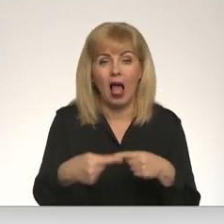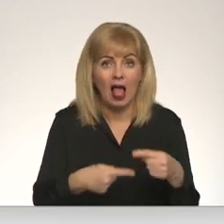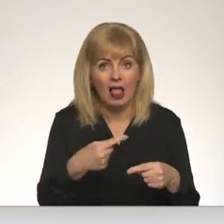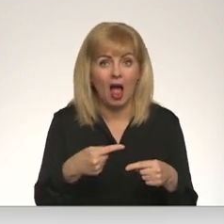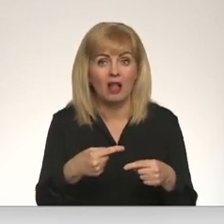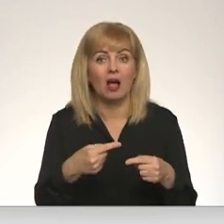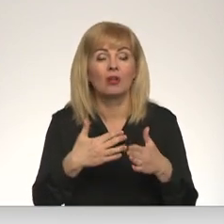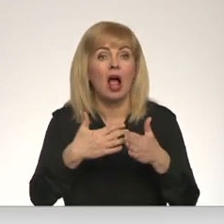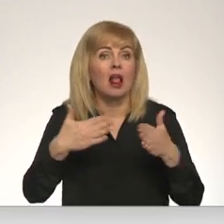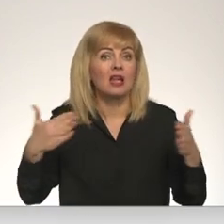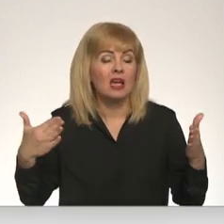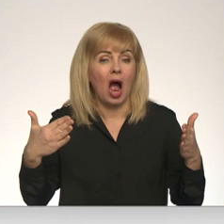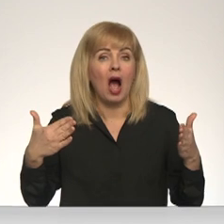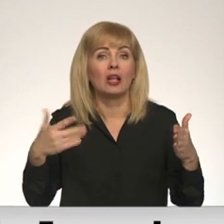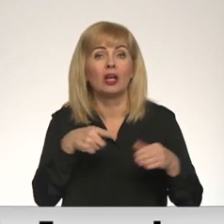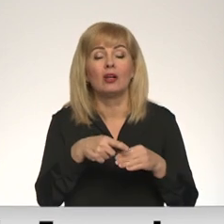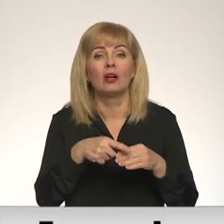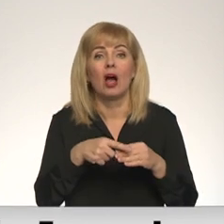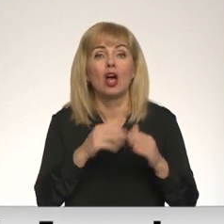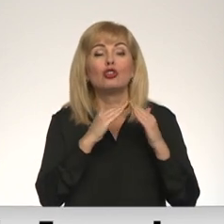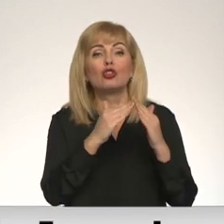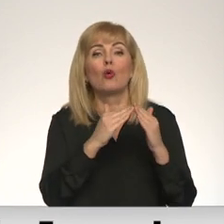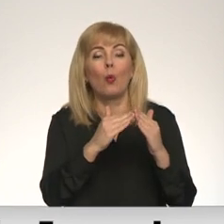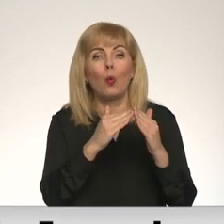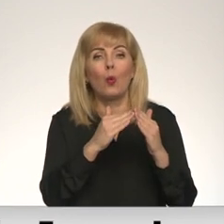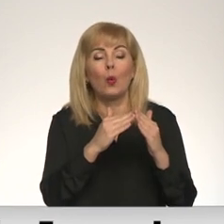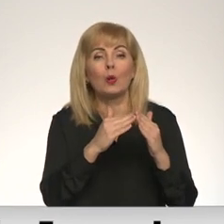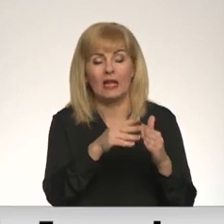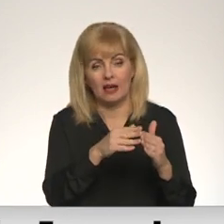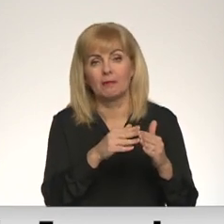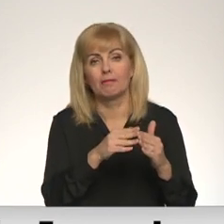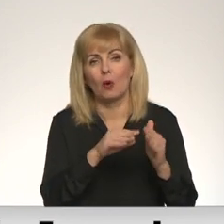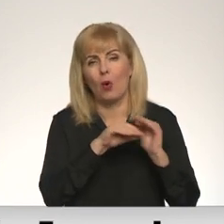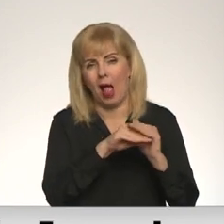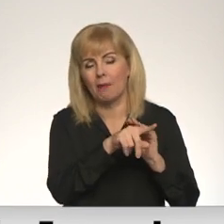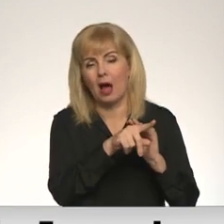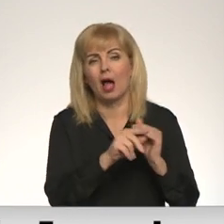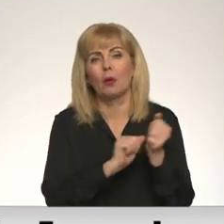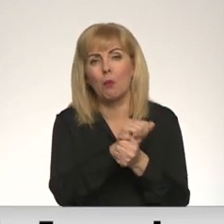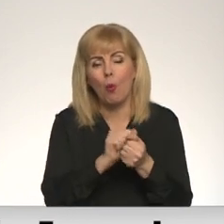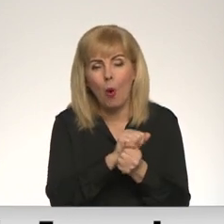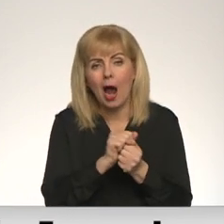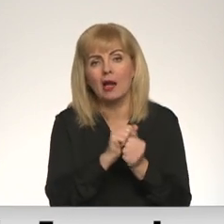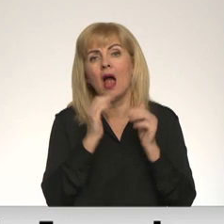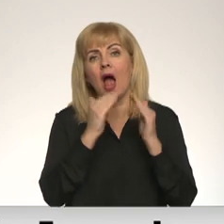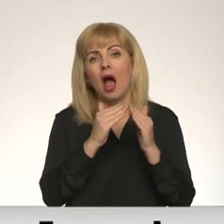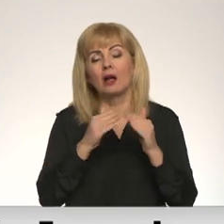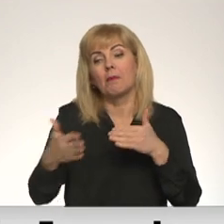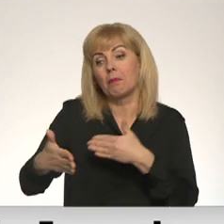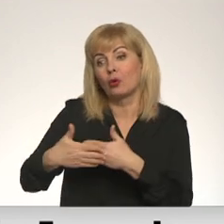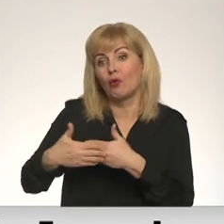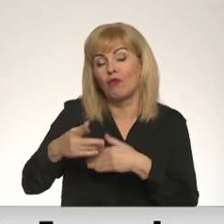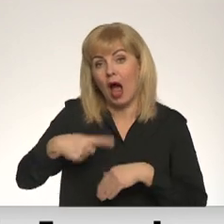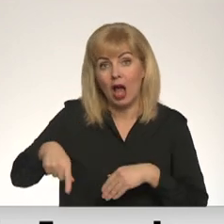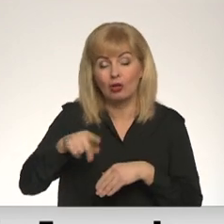lielās platībās. Šķūņi tiek arī mazliet bojāti ēkas būves, kas ir pietiekami tuvu ezeram.